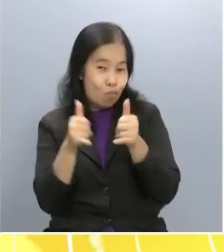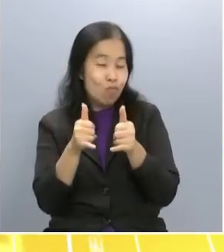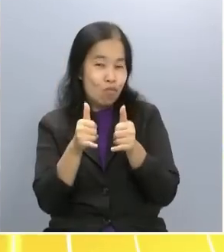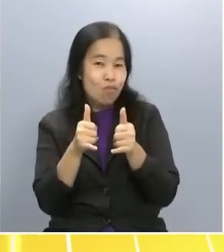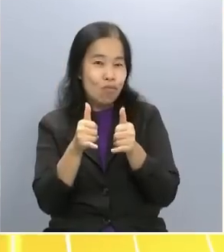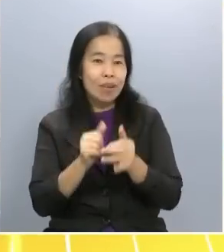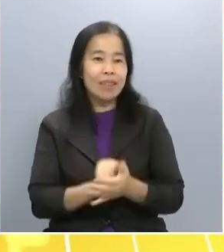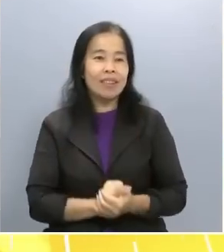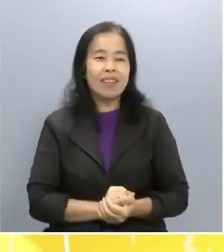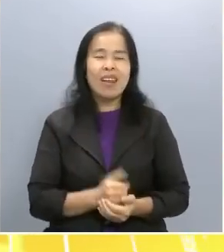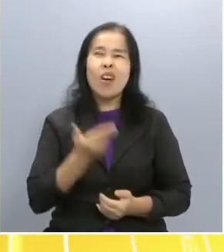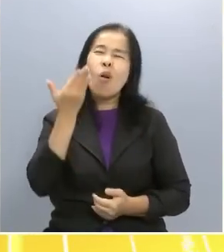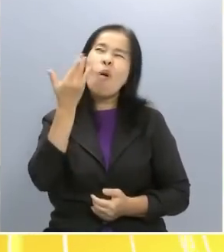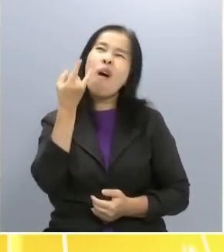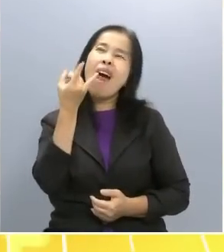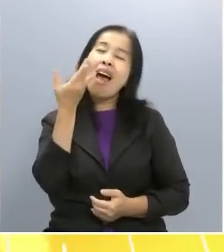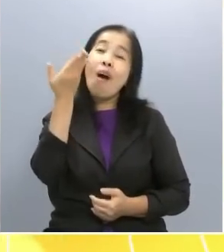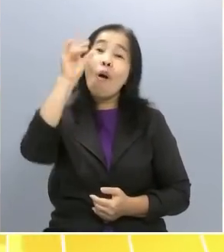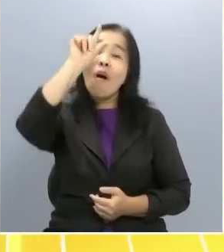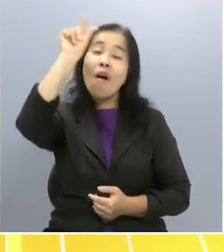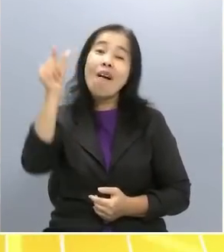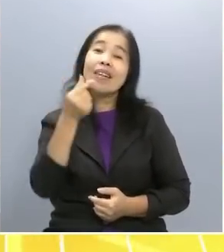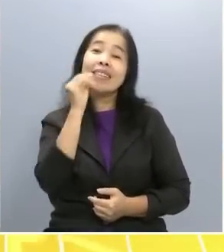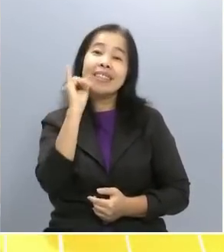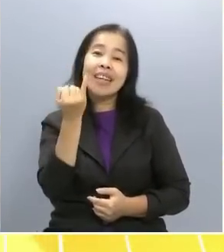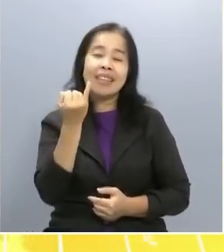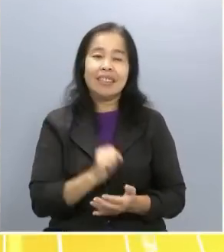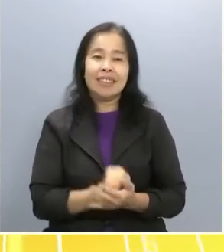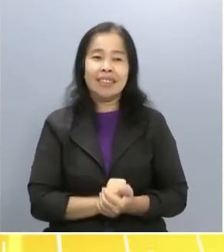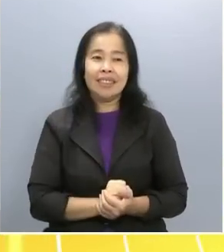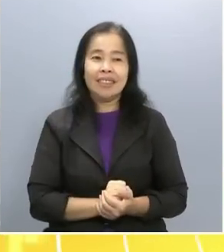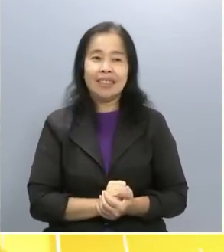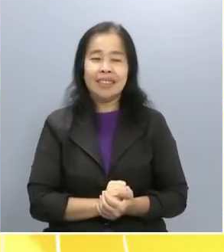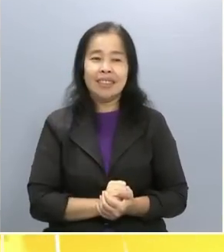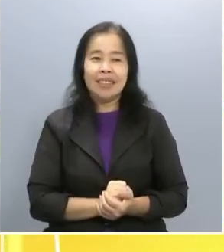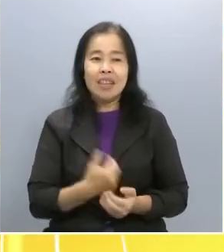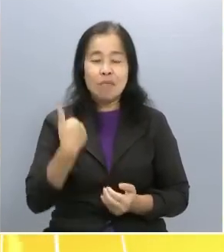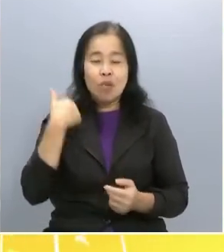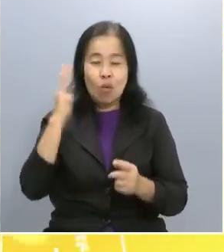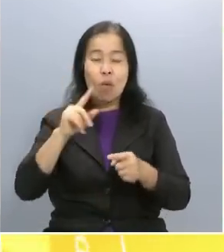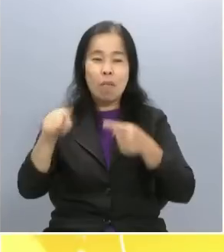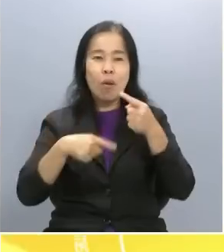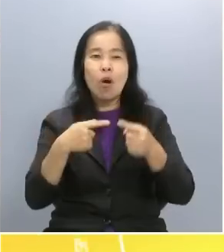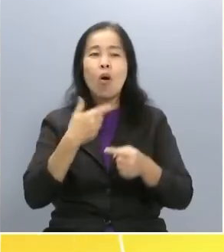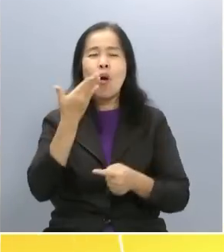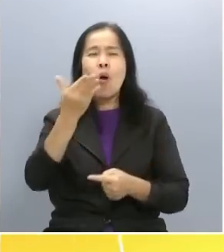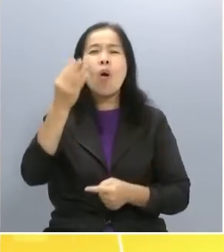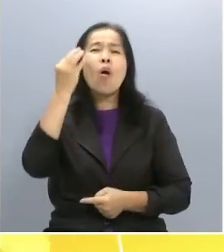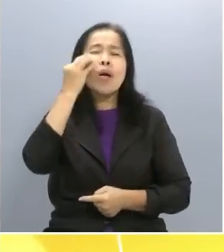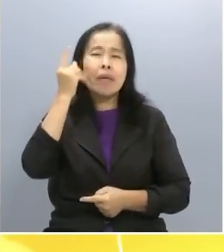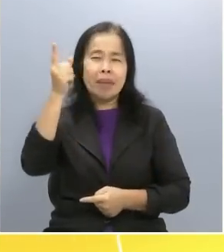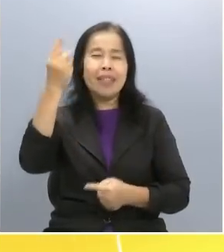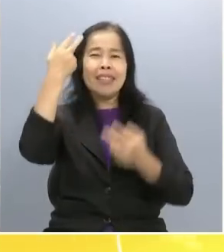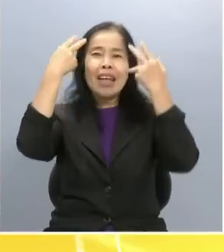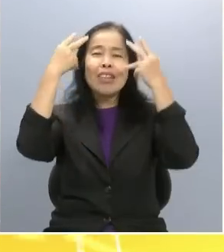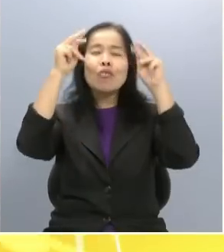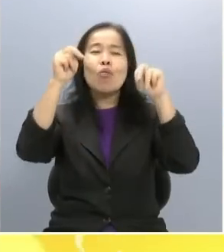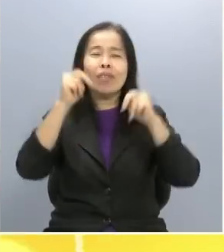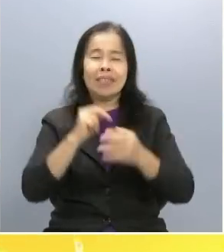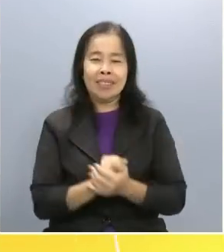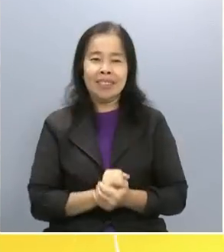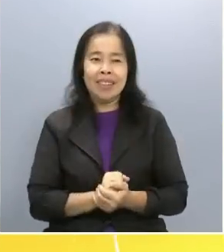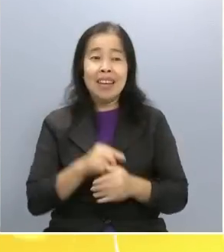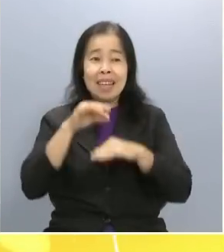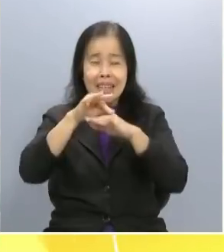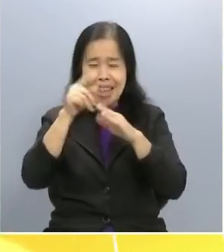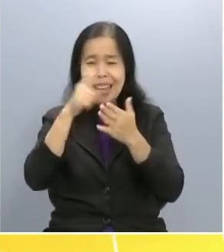ว่าจะขออะไร มีคนเป็นตอบเยอะเหมือนกันว่าขอให้คุณพิธาเป็นนายก อย่างนั้นเหรอ จริงๆเลือกตั้งมา